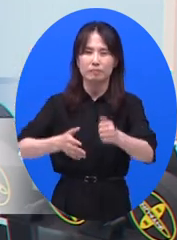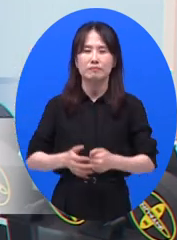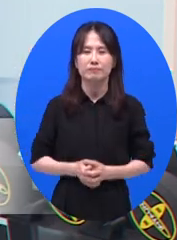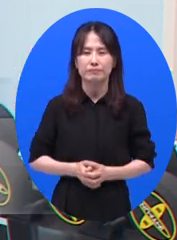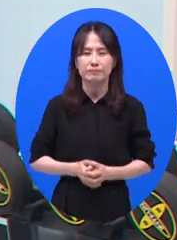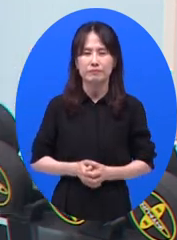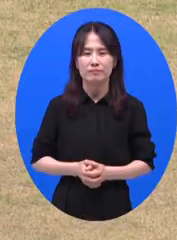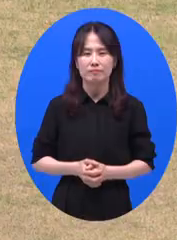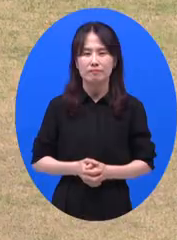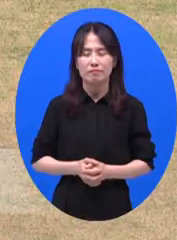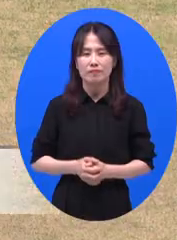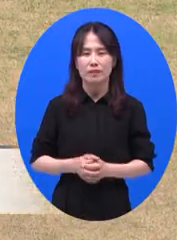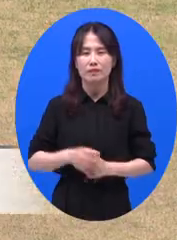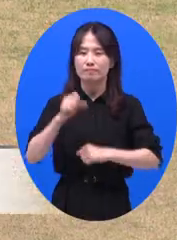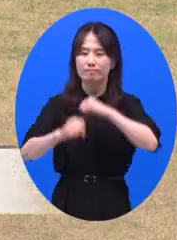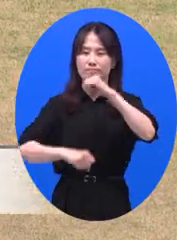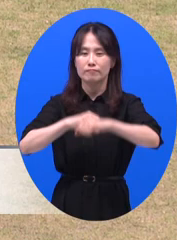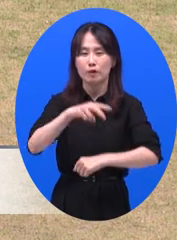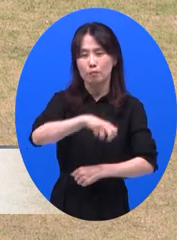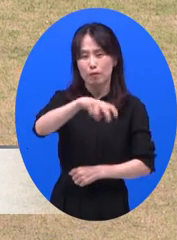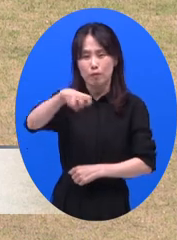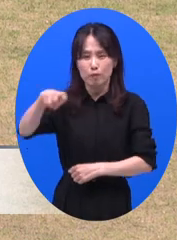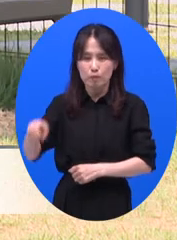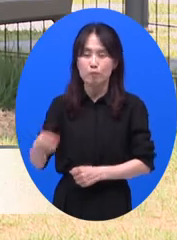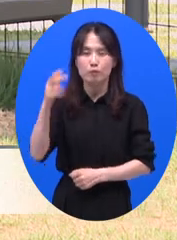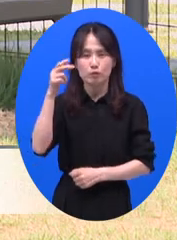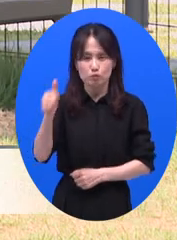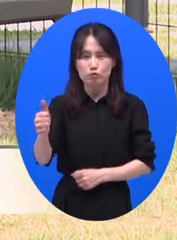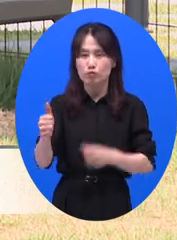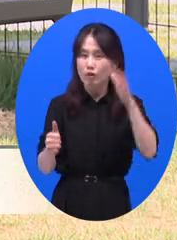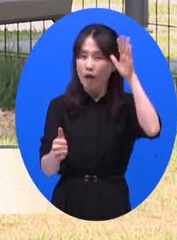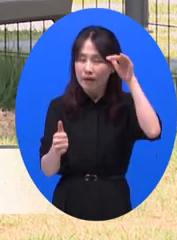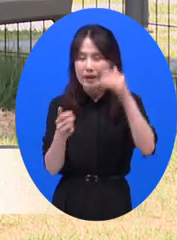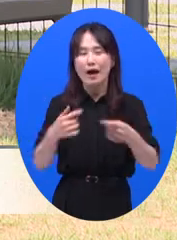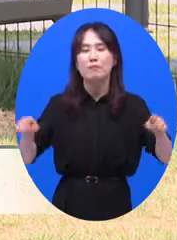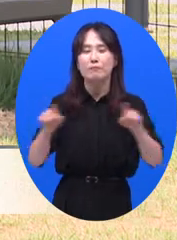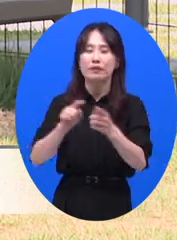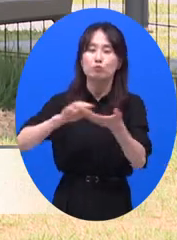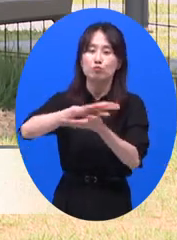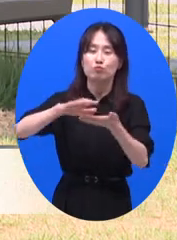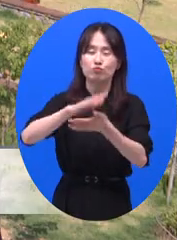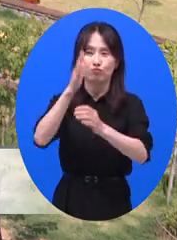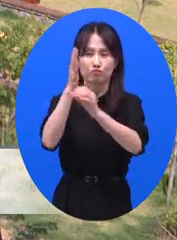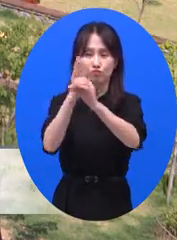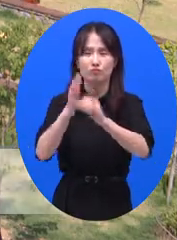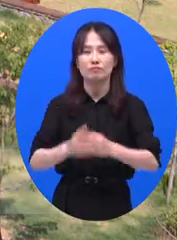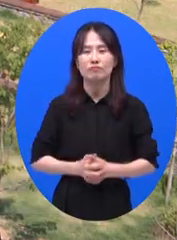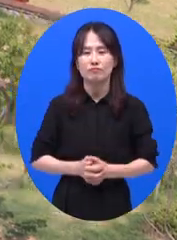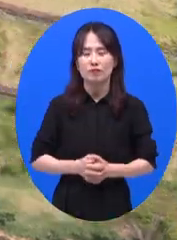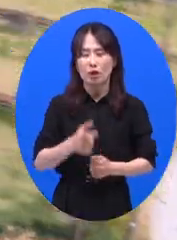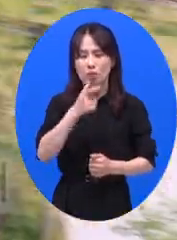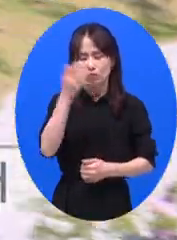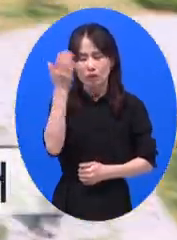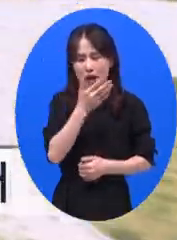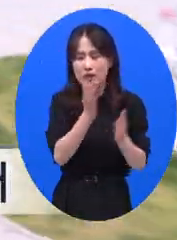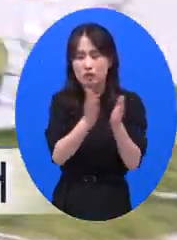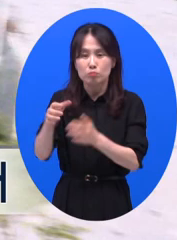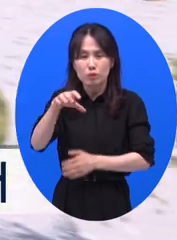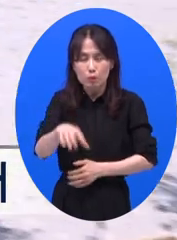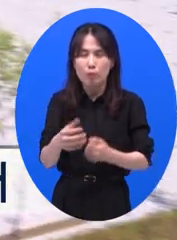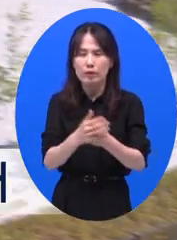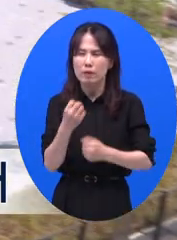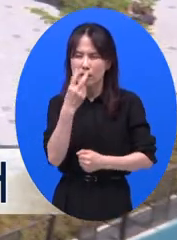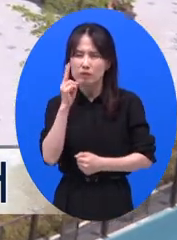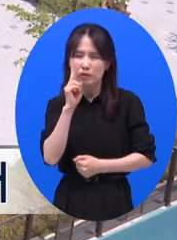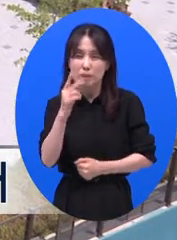좋겠습니다 이리저리 자유롭게 뛰어다니며 주인과 반려견이 여유로운 한때를 보냅니다 하수처리장